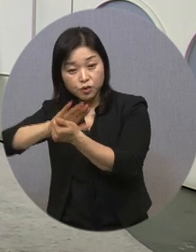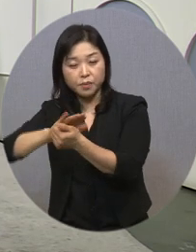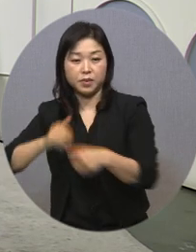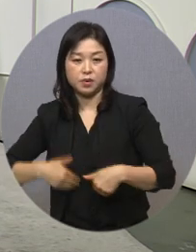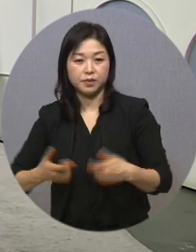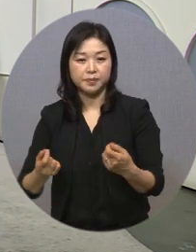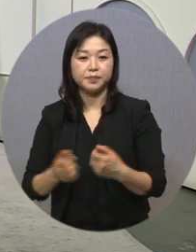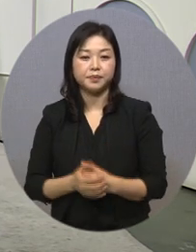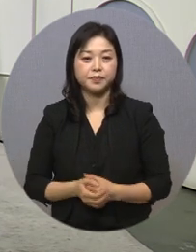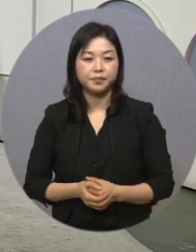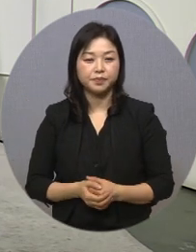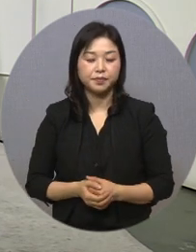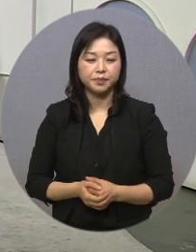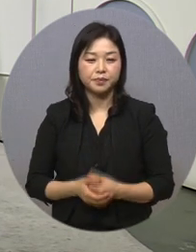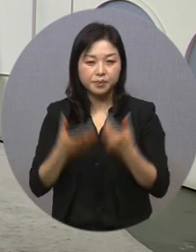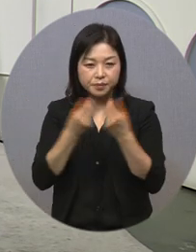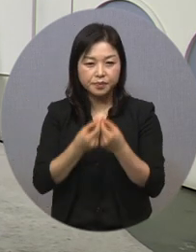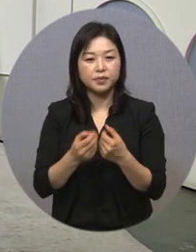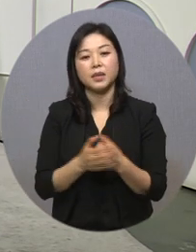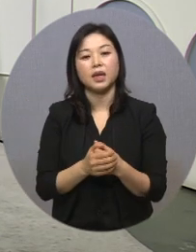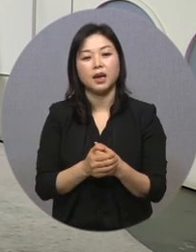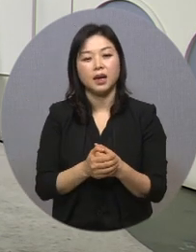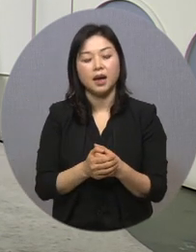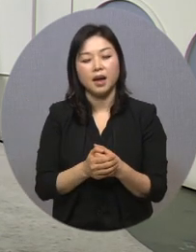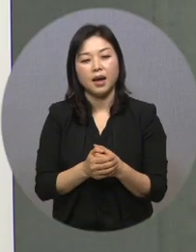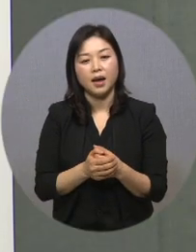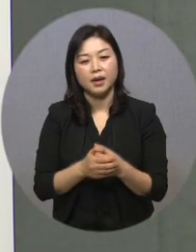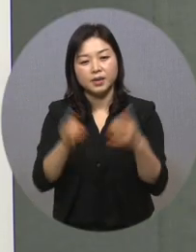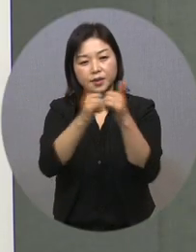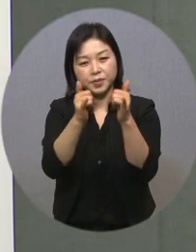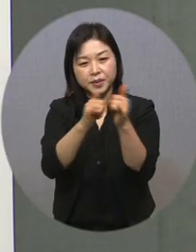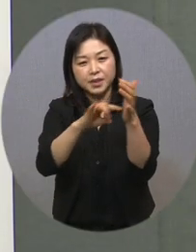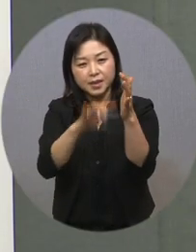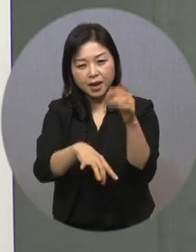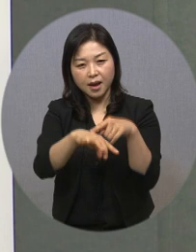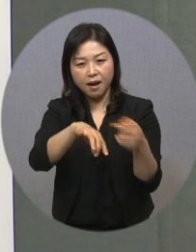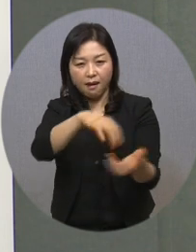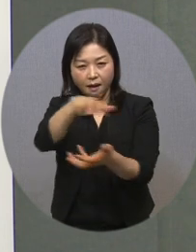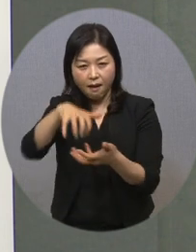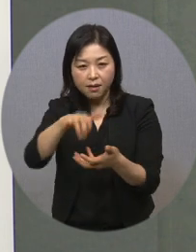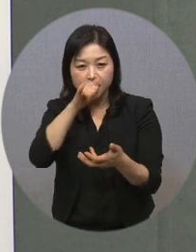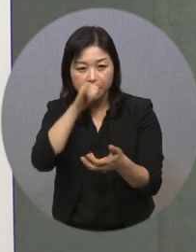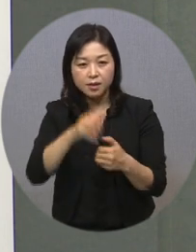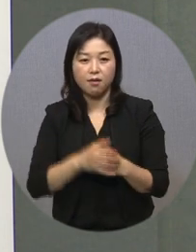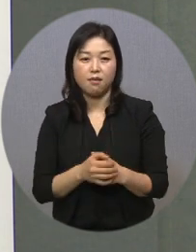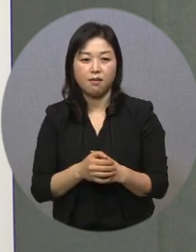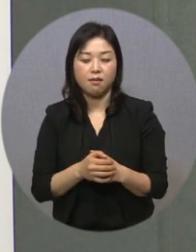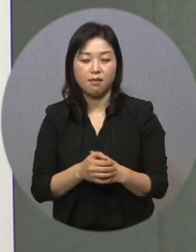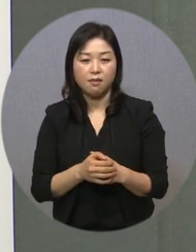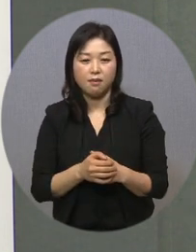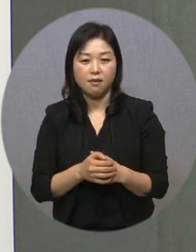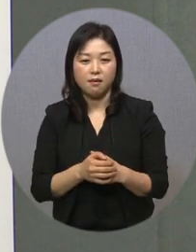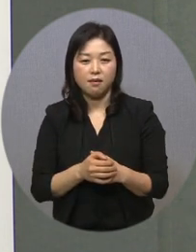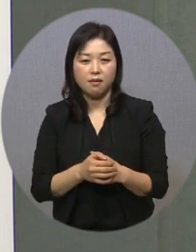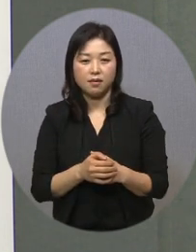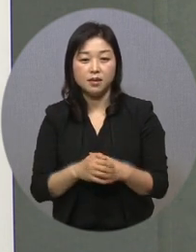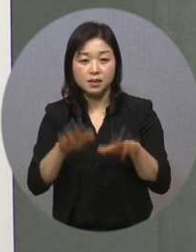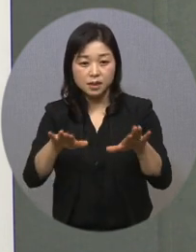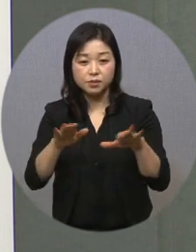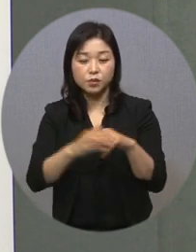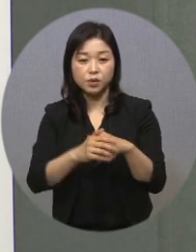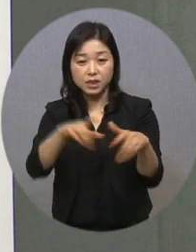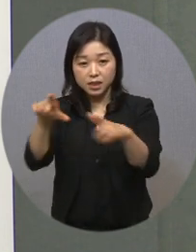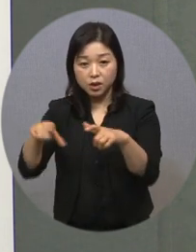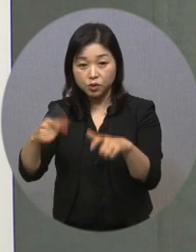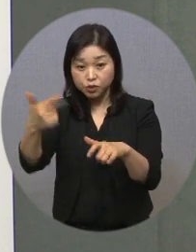들어서 주민세를 지금 징수하고 있잖아요. 네. 주민세가 지금 지역도 6천 원이죠. 어떻게,